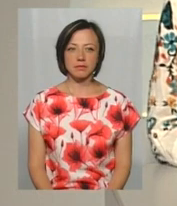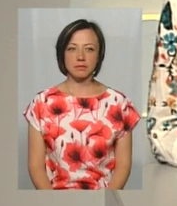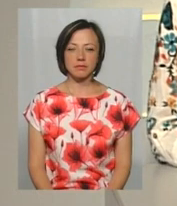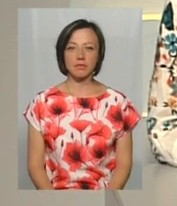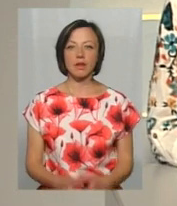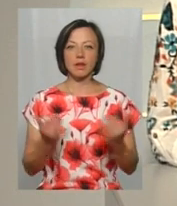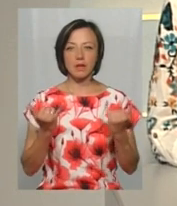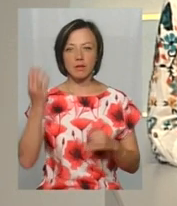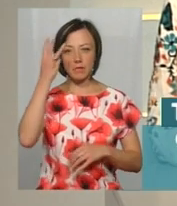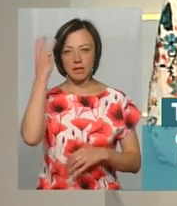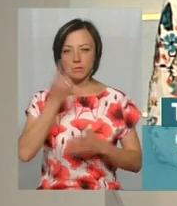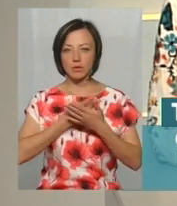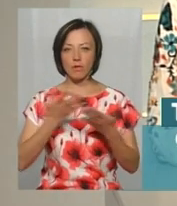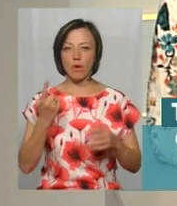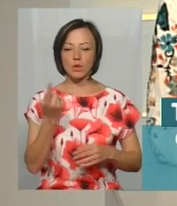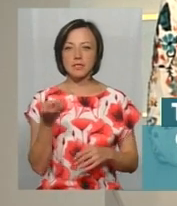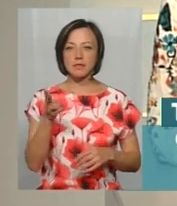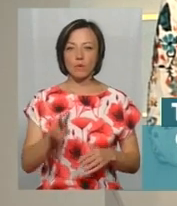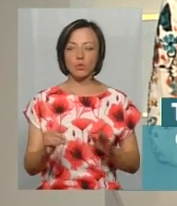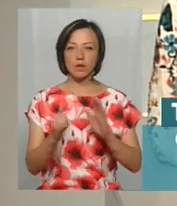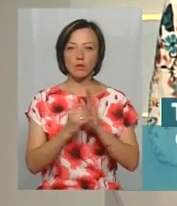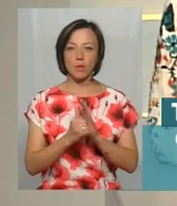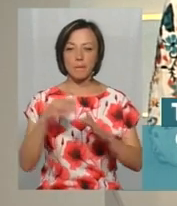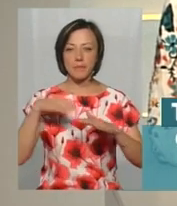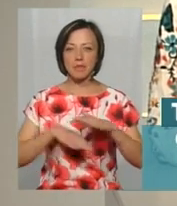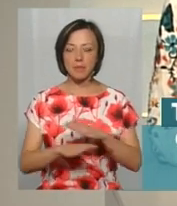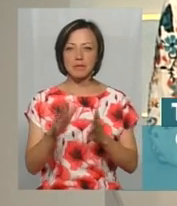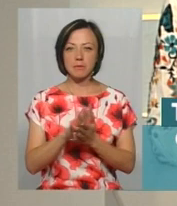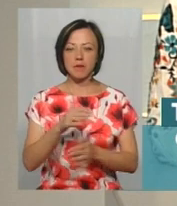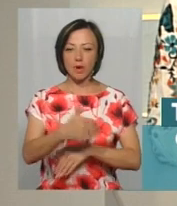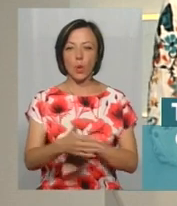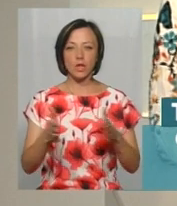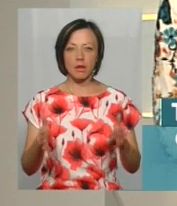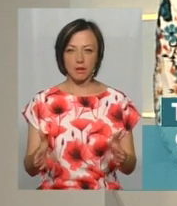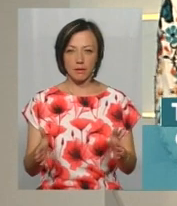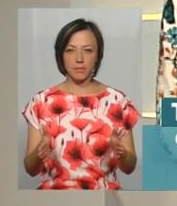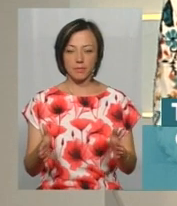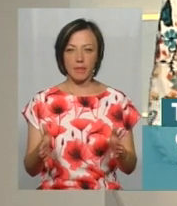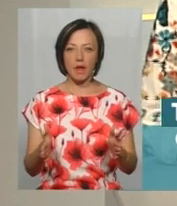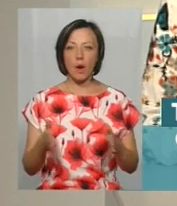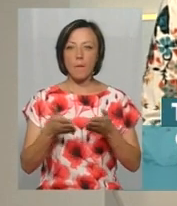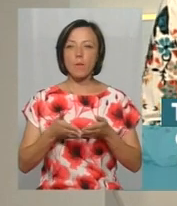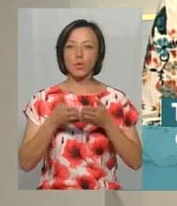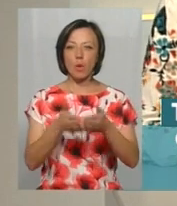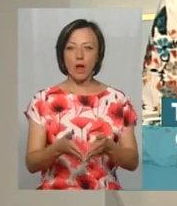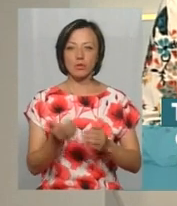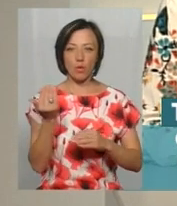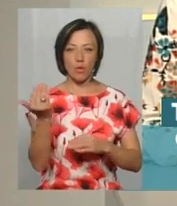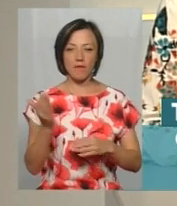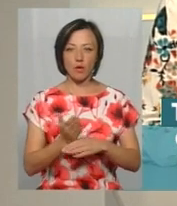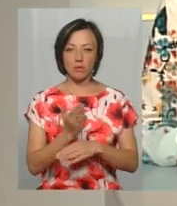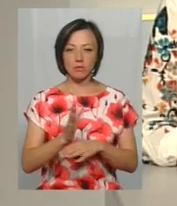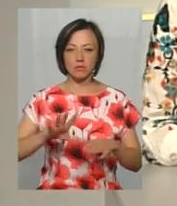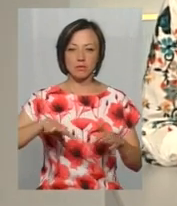Нині у Хмельницькому презентували один із двох встановлених підземних сміттєвих контейнерів португальського виробництва. Вони